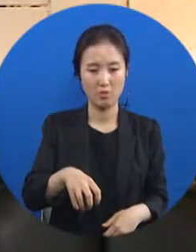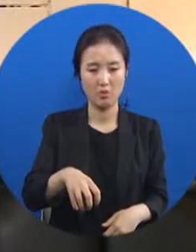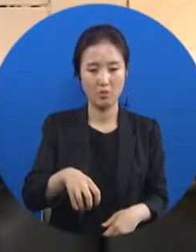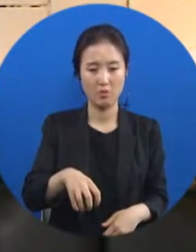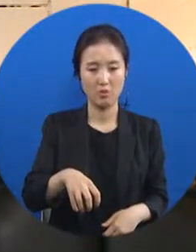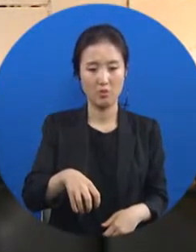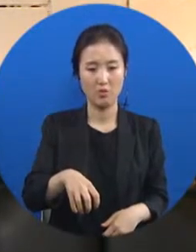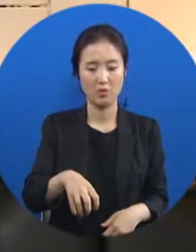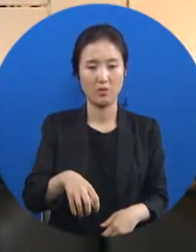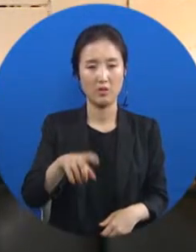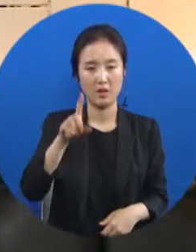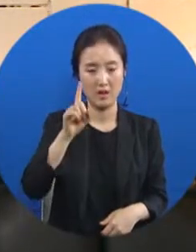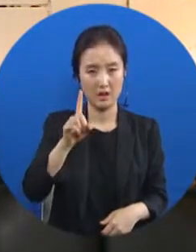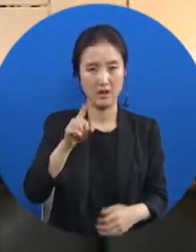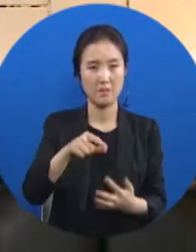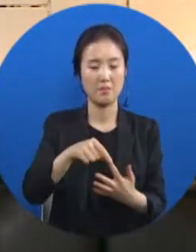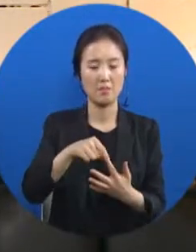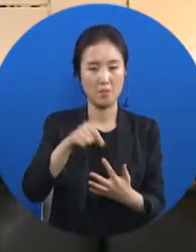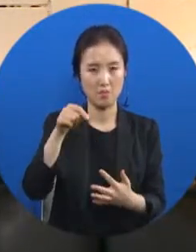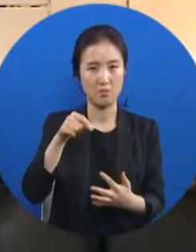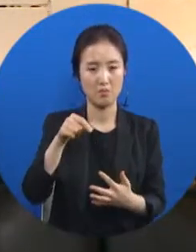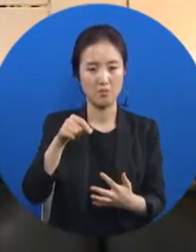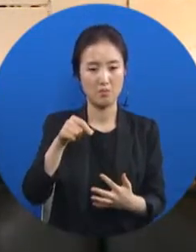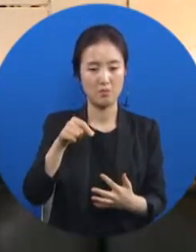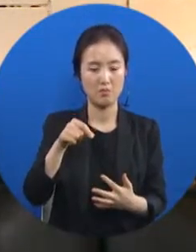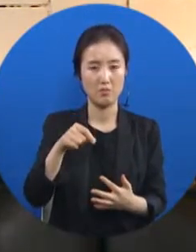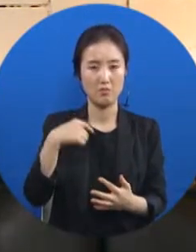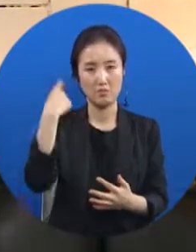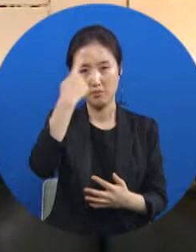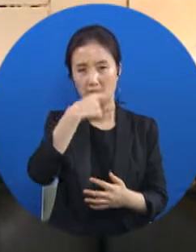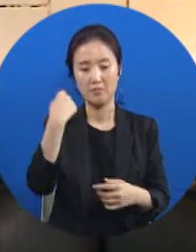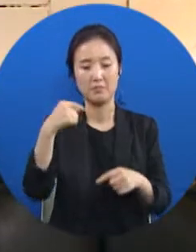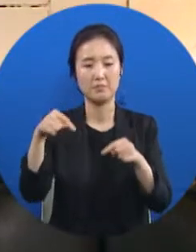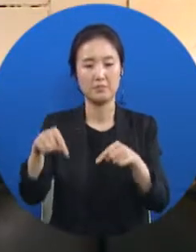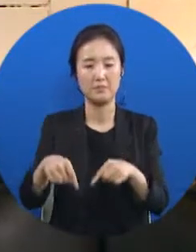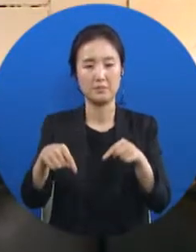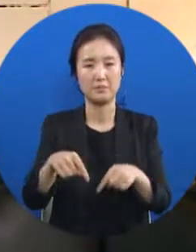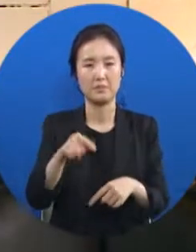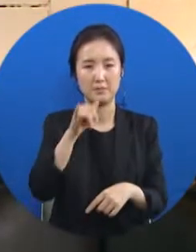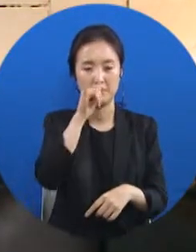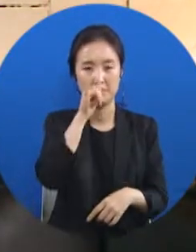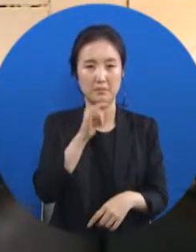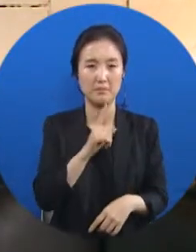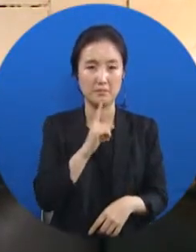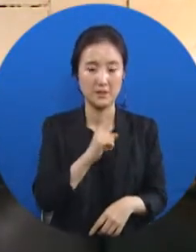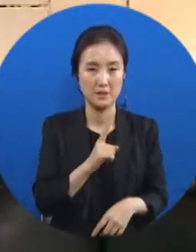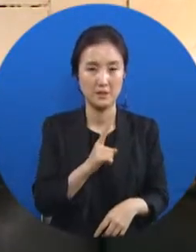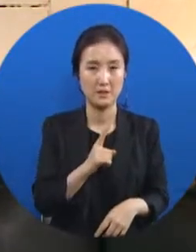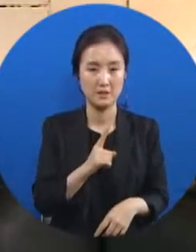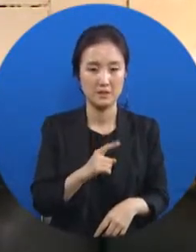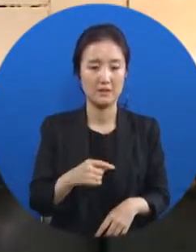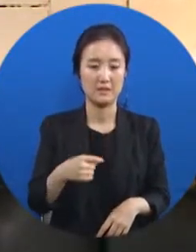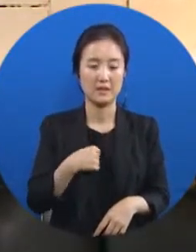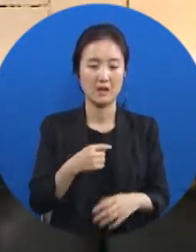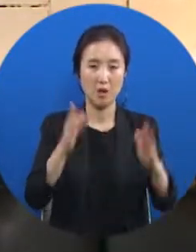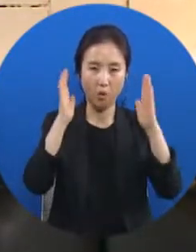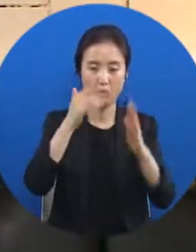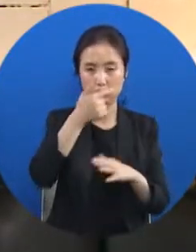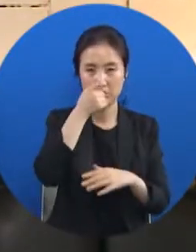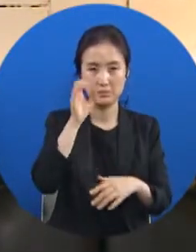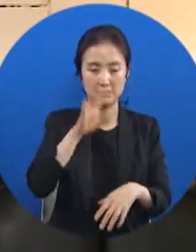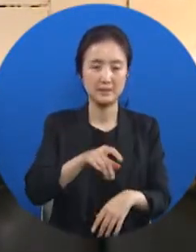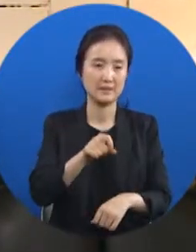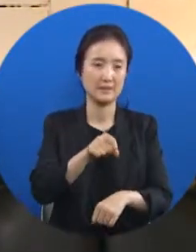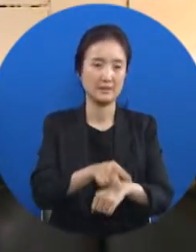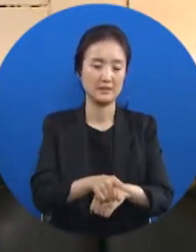광역시 도에서 한 명을 뽑는데 면접이 있다. 근데 저는 공부는 못했지만 성격이 좋았어요. 그래서 저는 학교에서 그